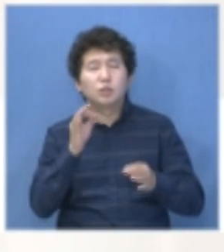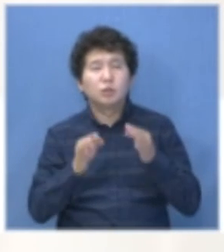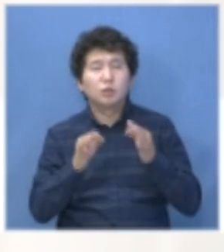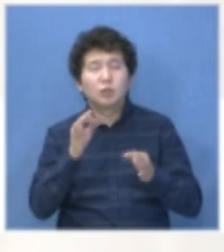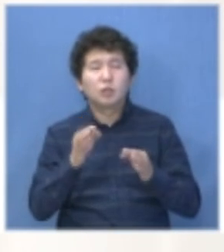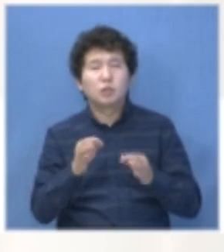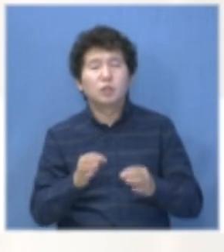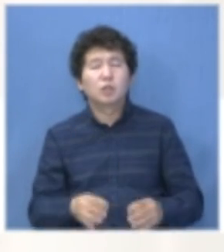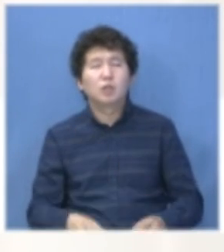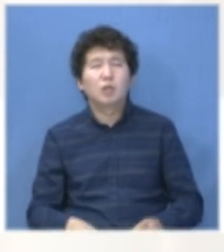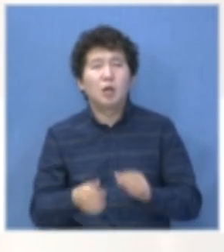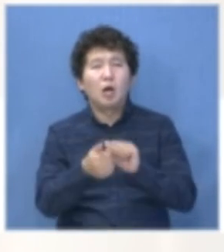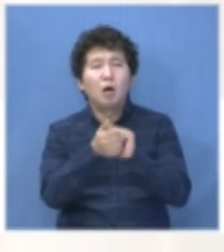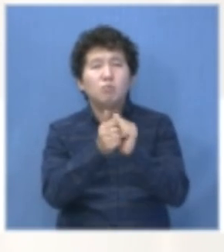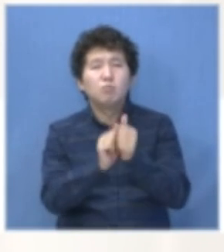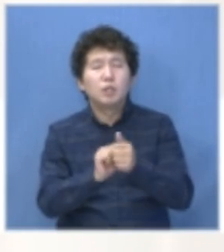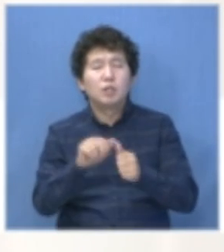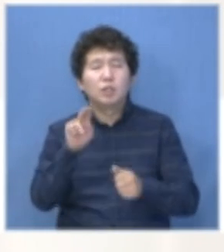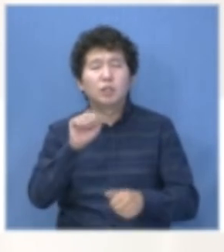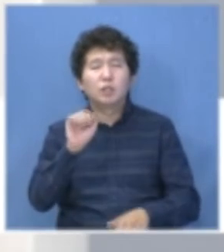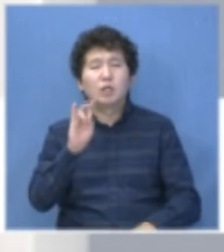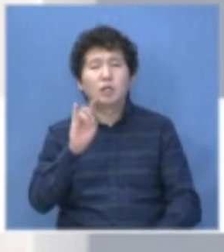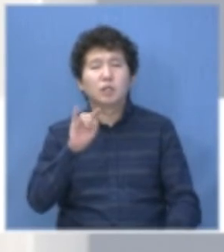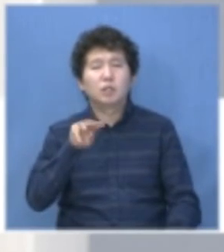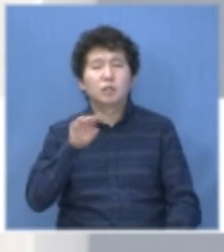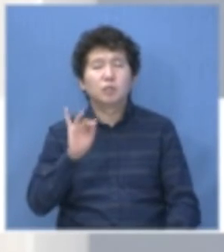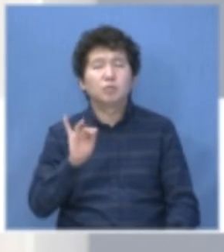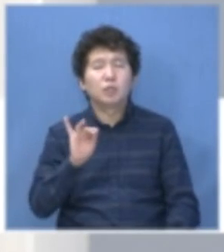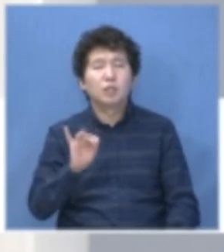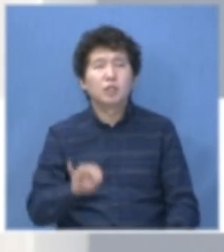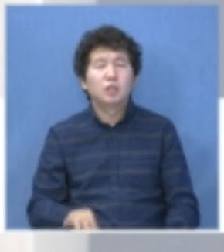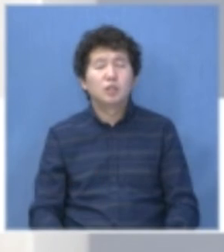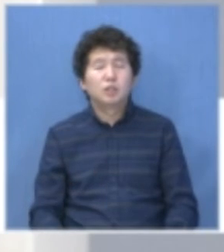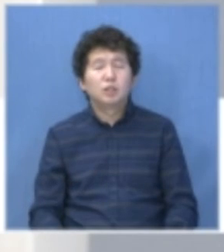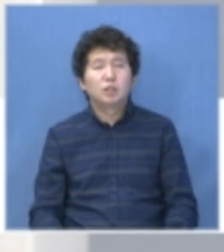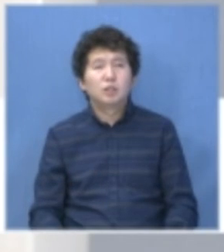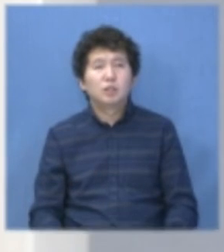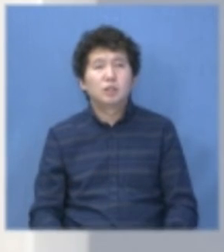обменов данными и дисциплинирует их участников, исключая тем самым коррупционные риски.